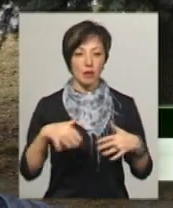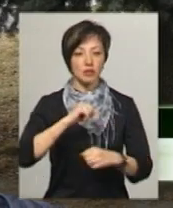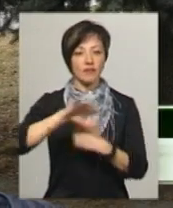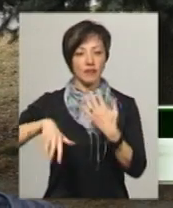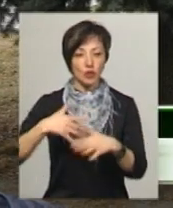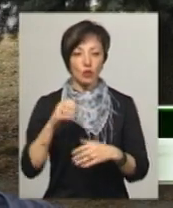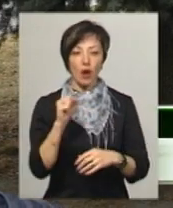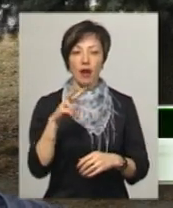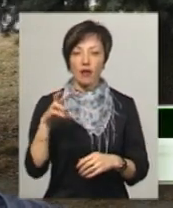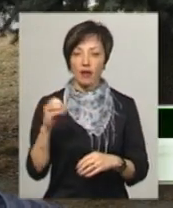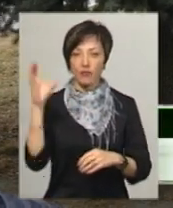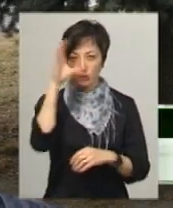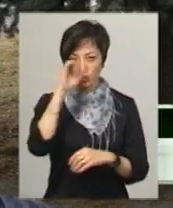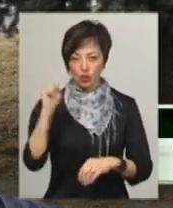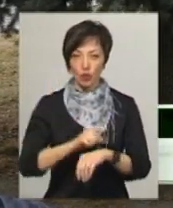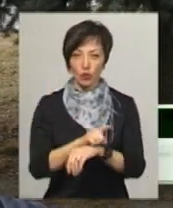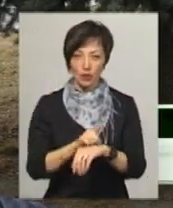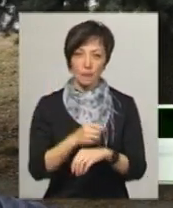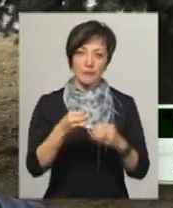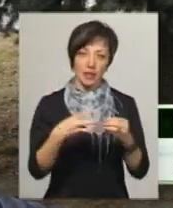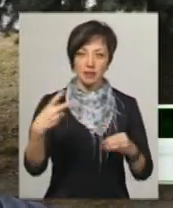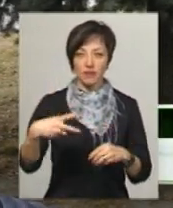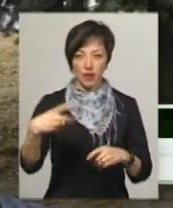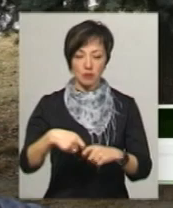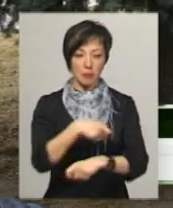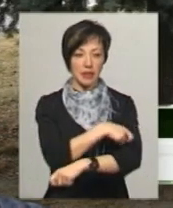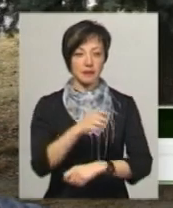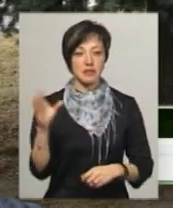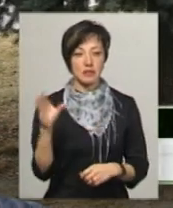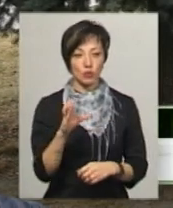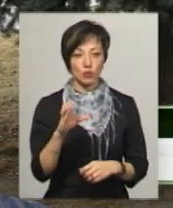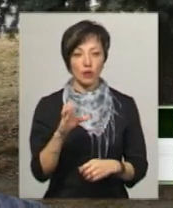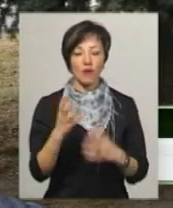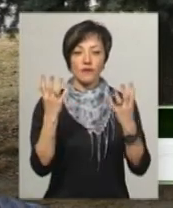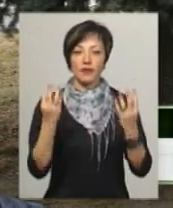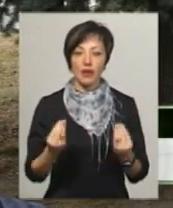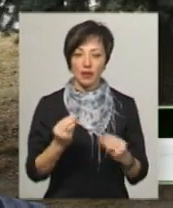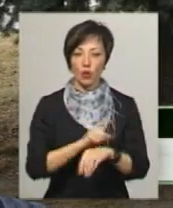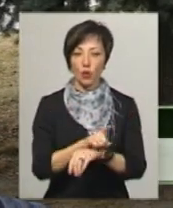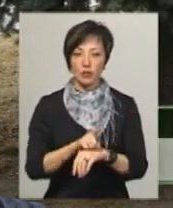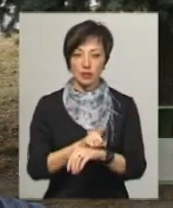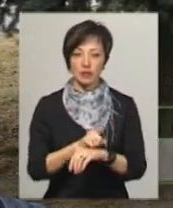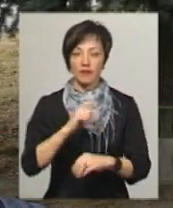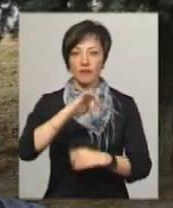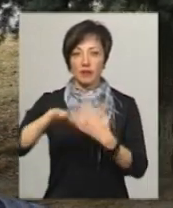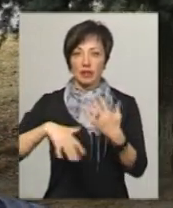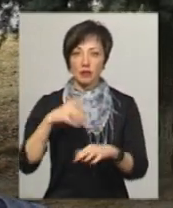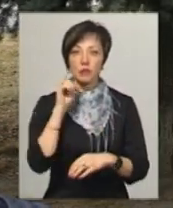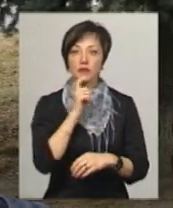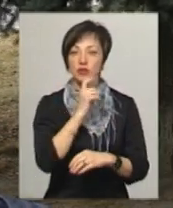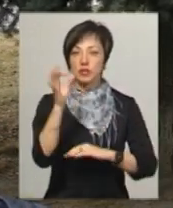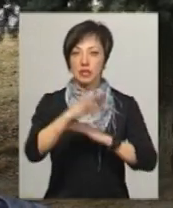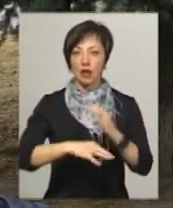але ще в нічні години прогнозуємо 15-20 метрів за секунду. В денні години вітер